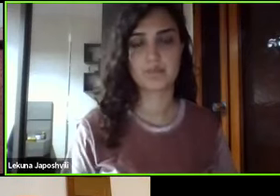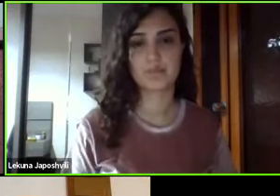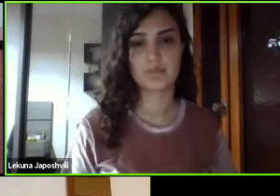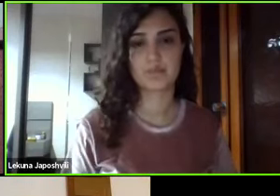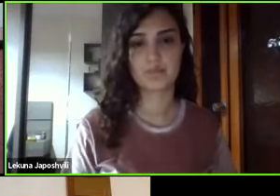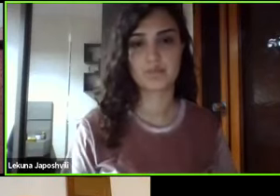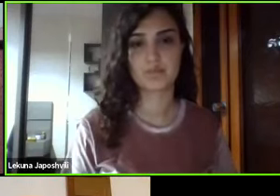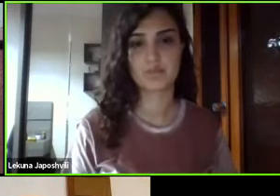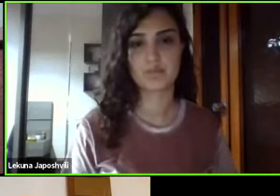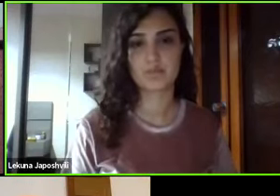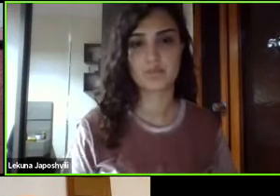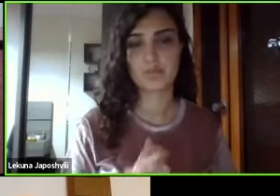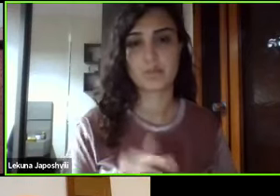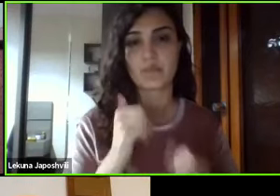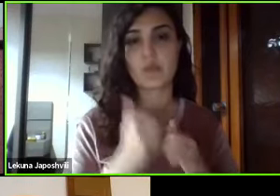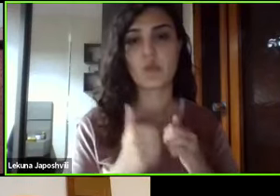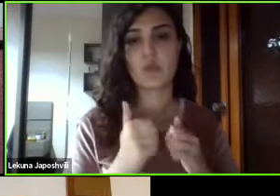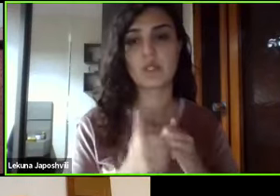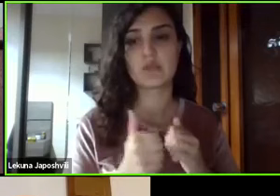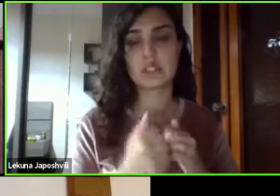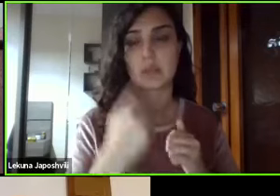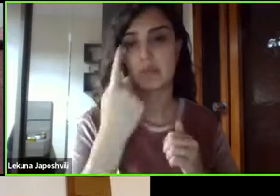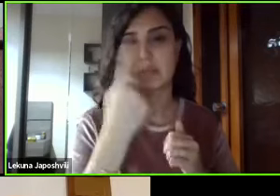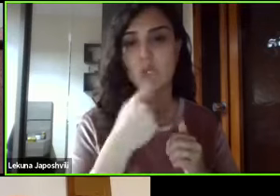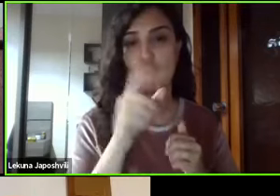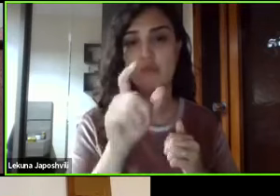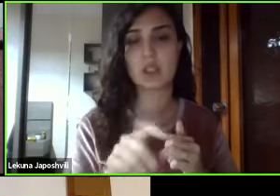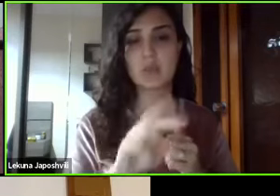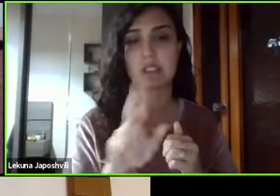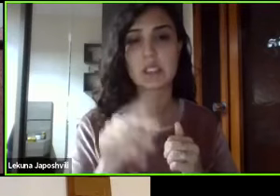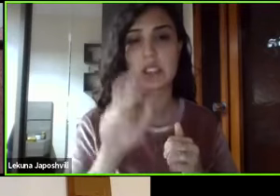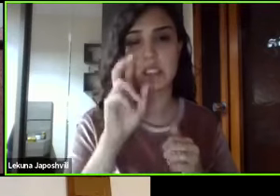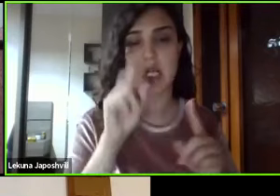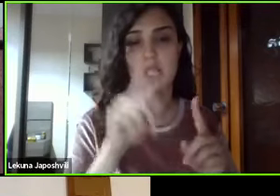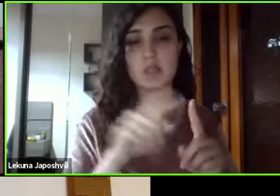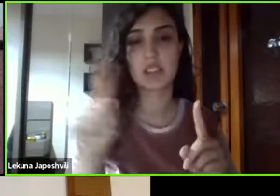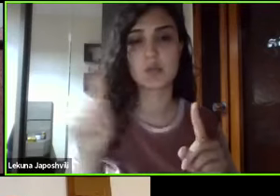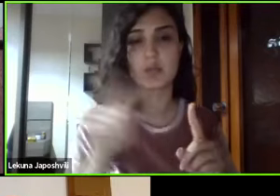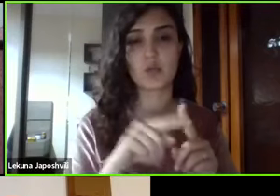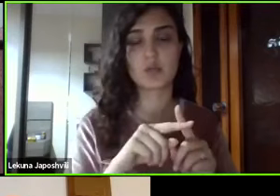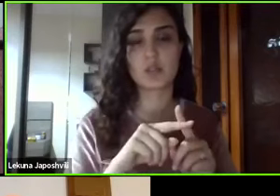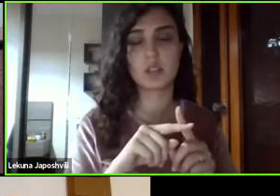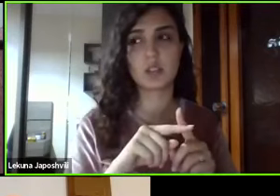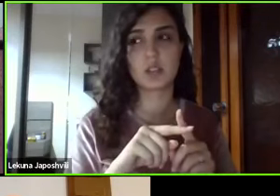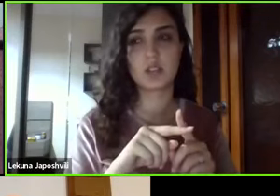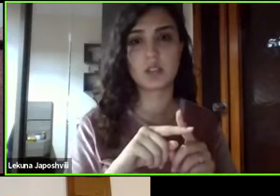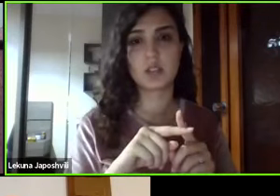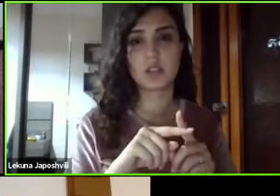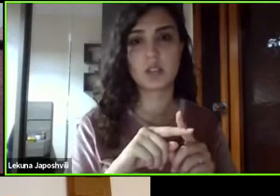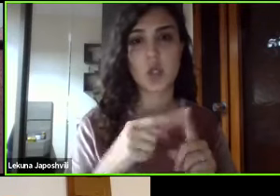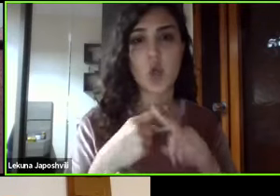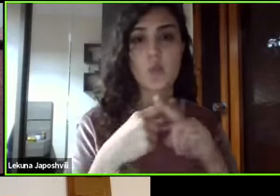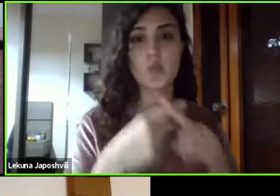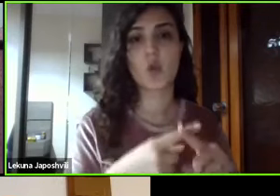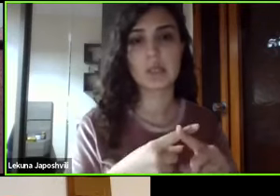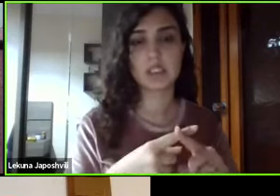და ყოველთვის პიროვნების და სახელმწიფოს ესეთ აი კომპრომისი